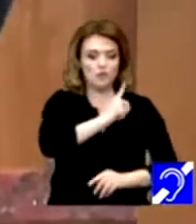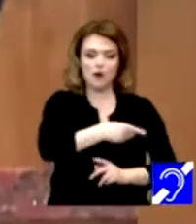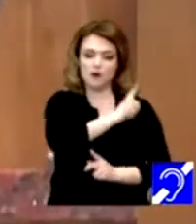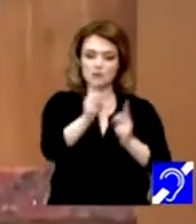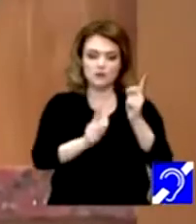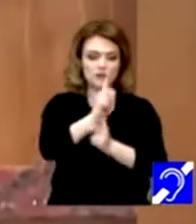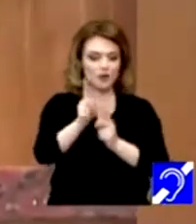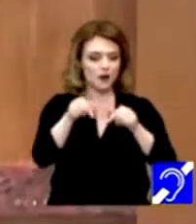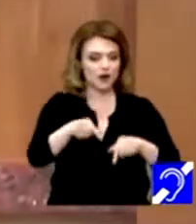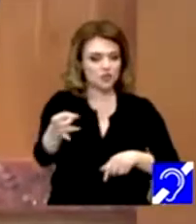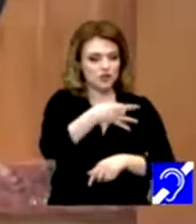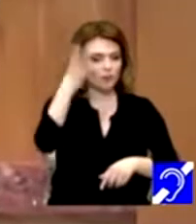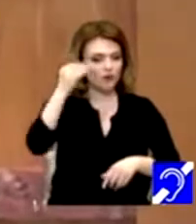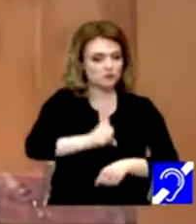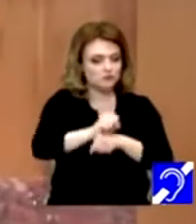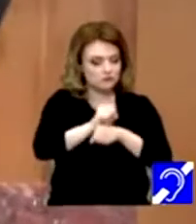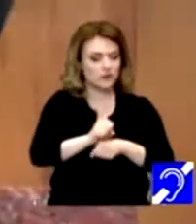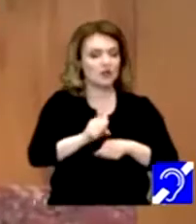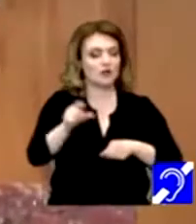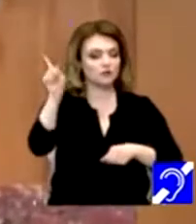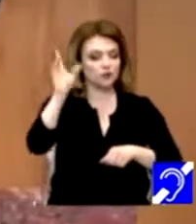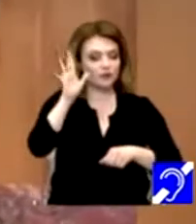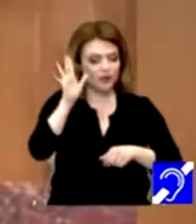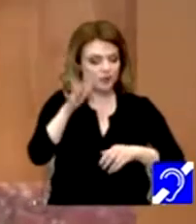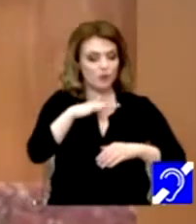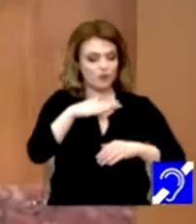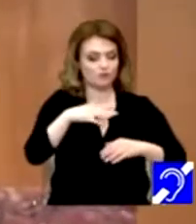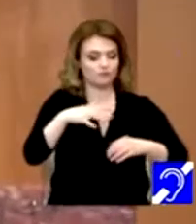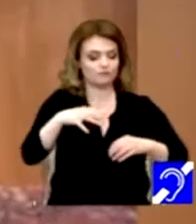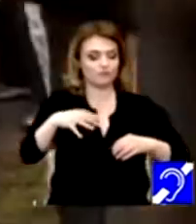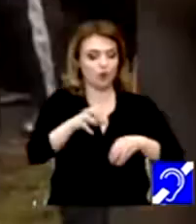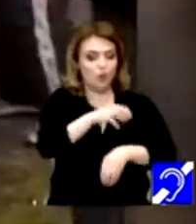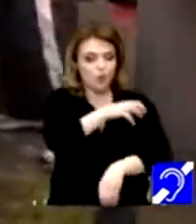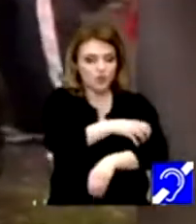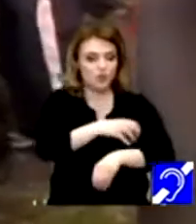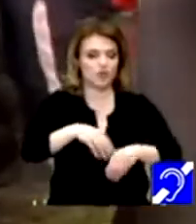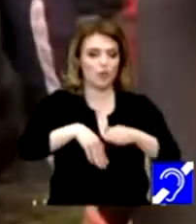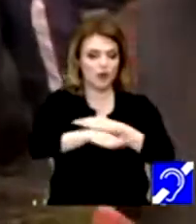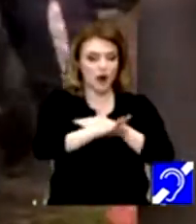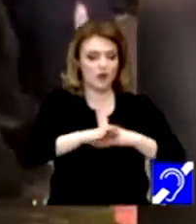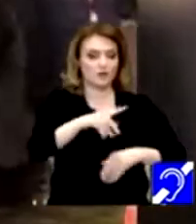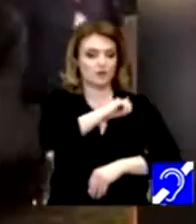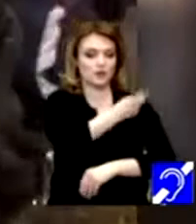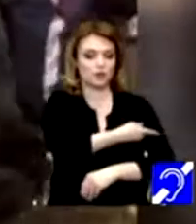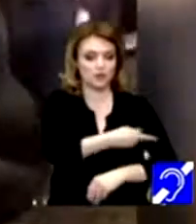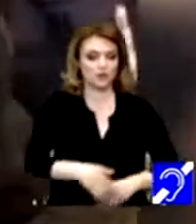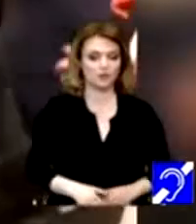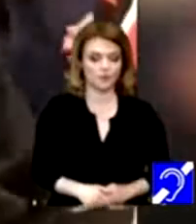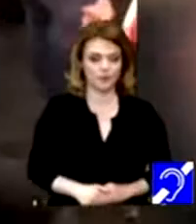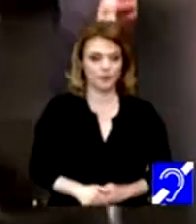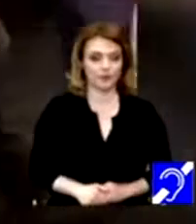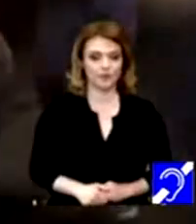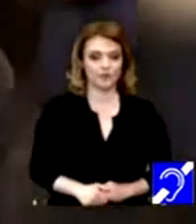Moldova, care a dus la debarcarea comuniștilor de la putere. Mulți tineri au fost bătuți crunt de poliție, însă nici până acum nu li s-a